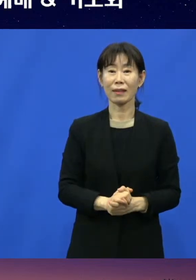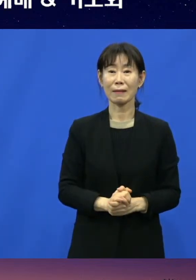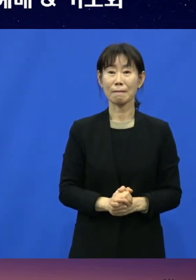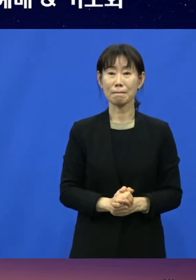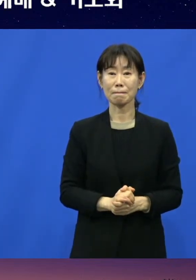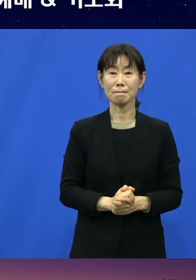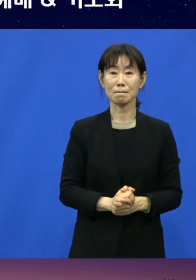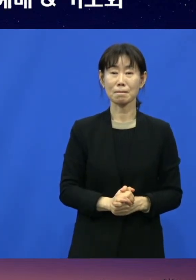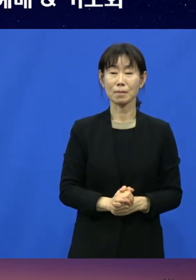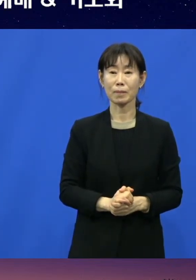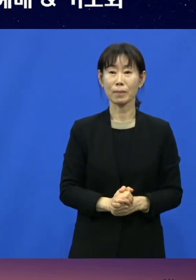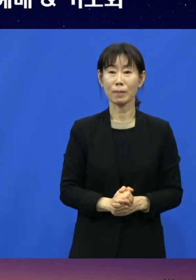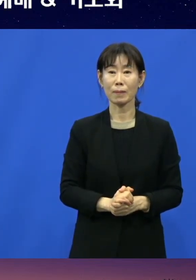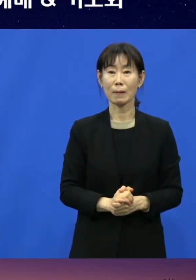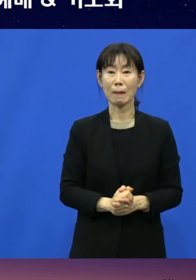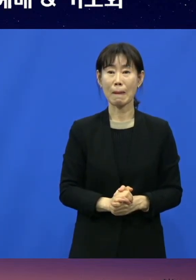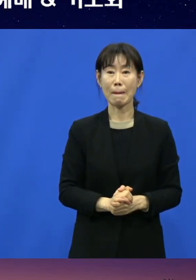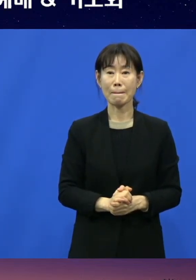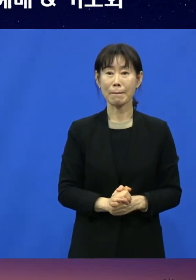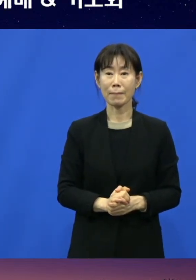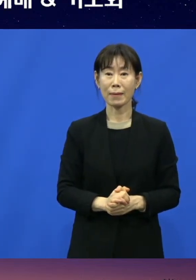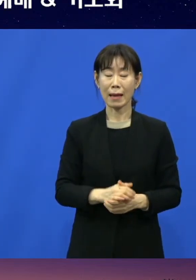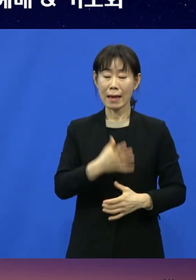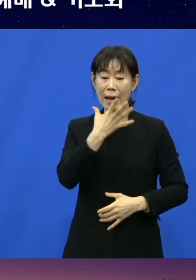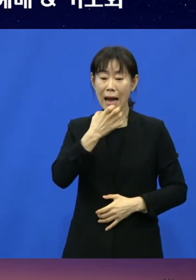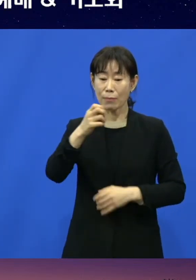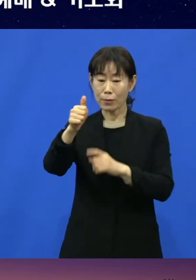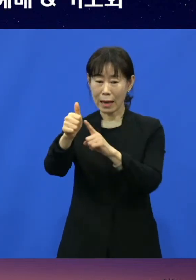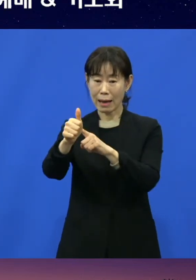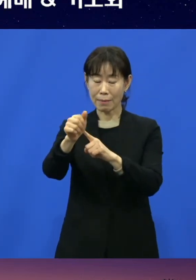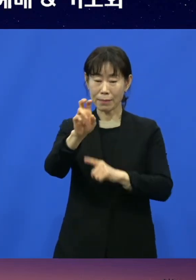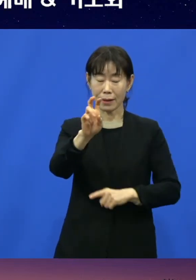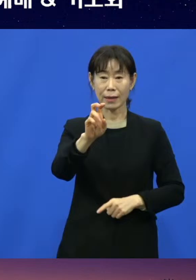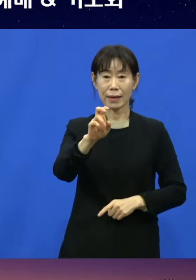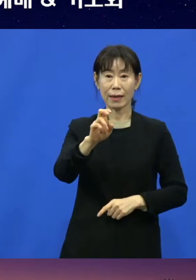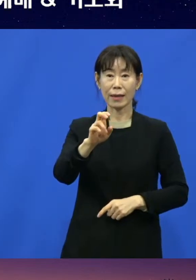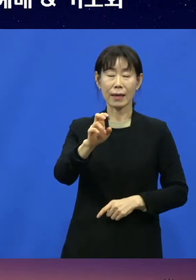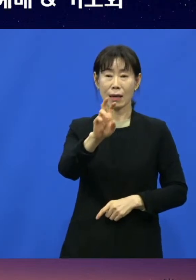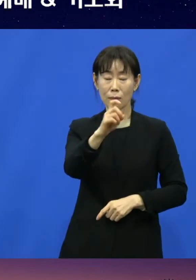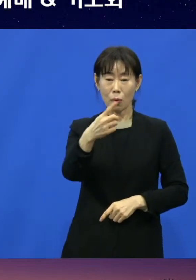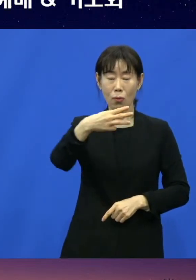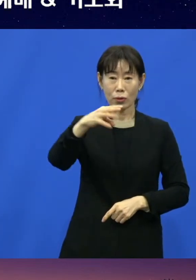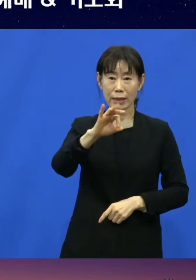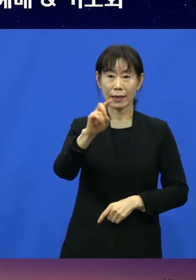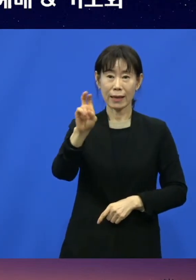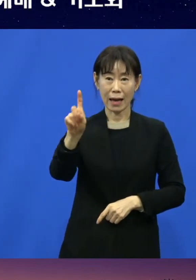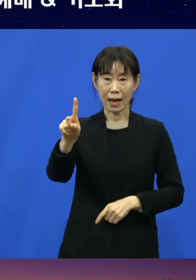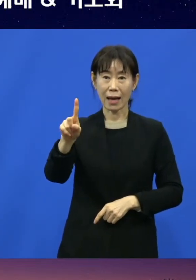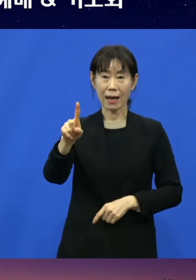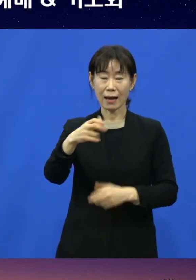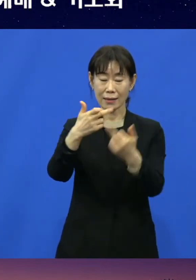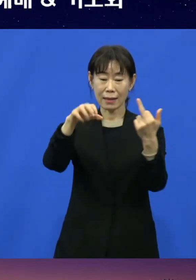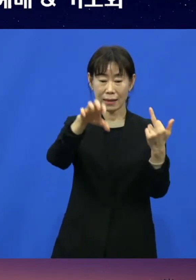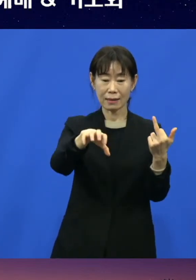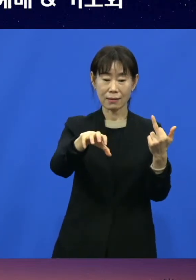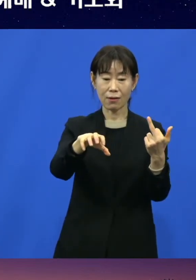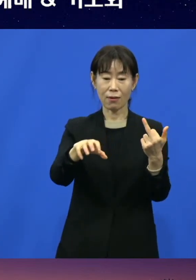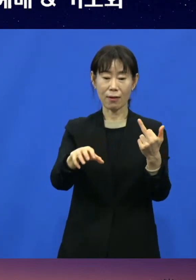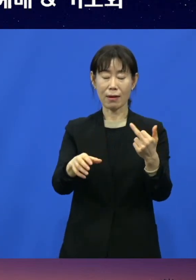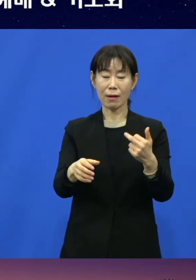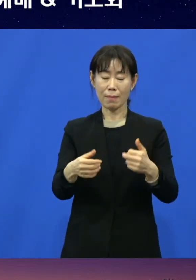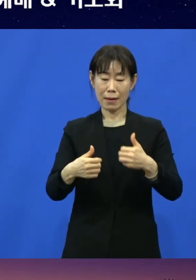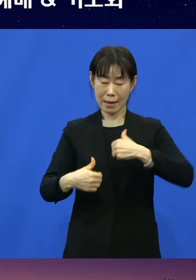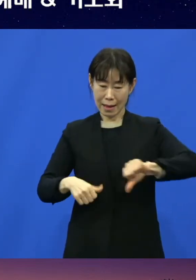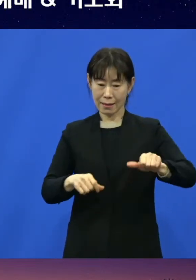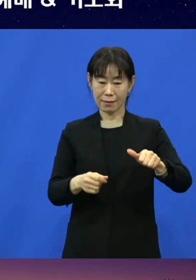여러분, 그가 모리아에서 그 백세에 낳은 아들을 기꺼이 바쳐요.